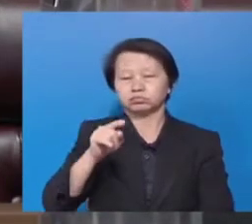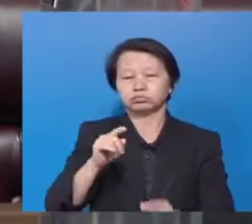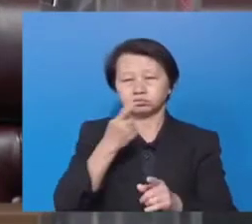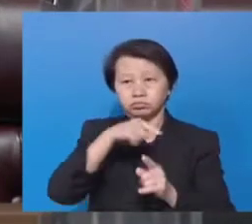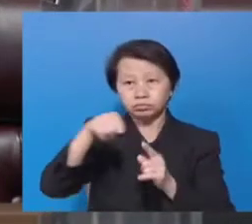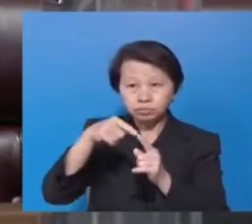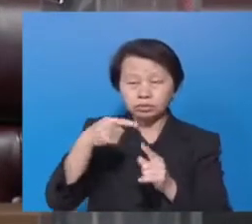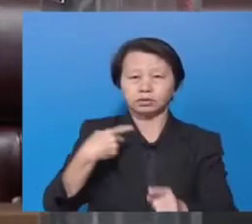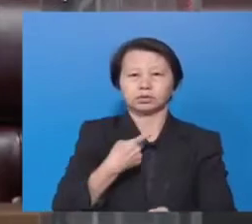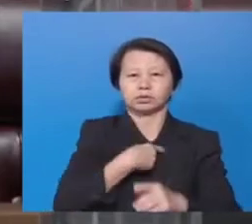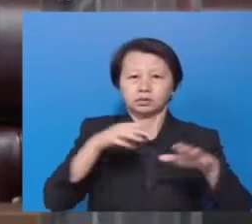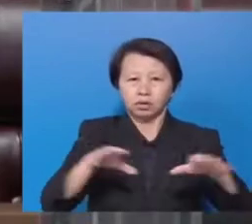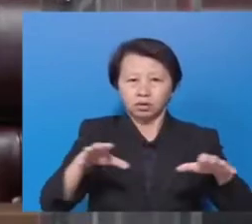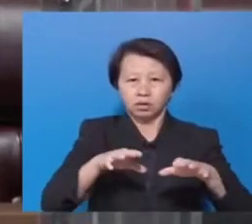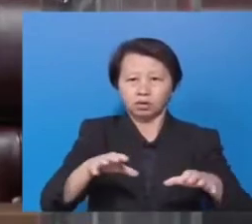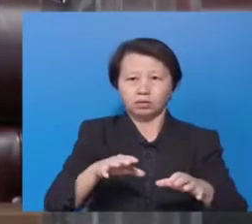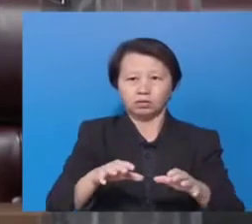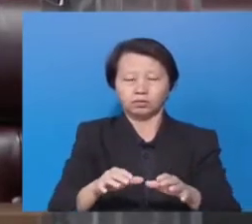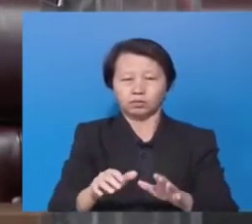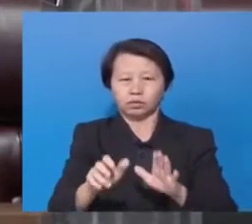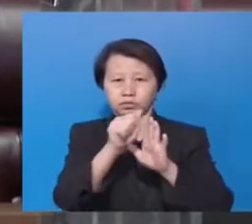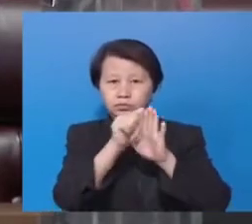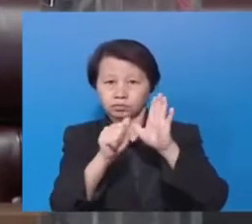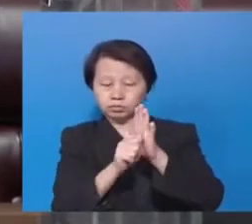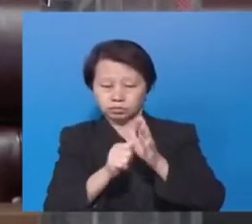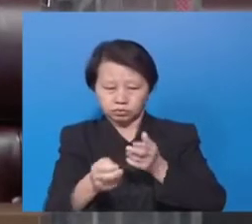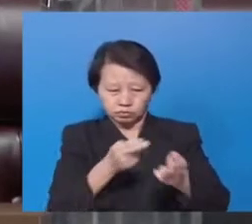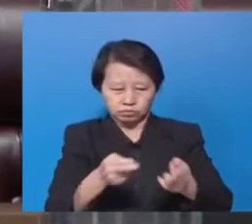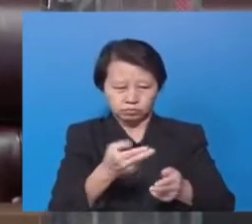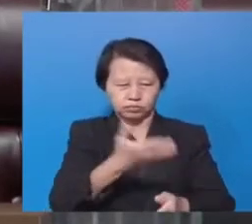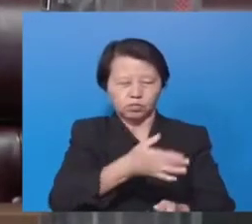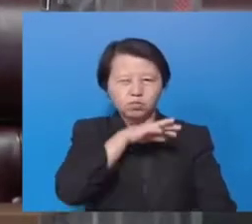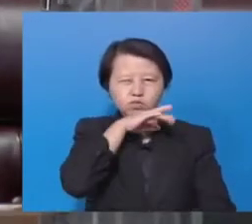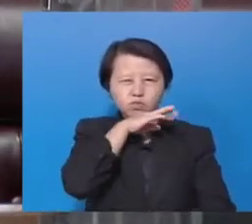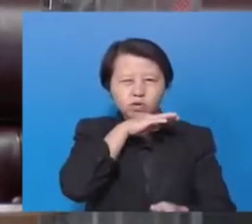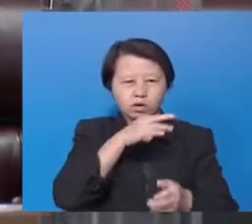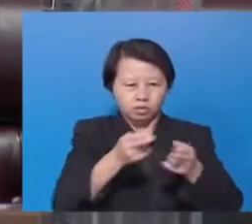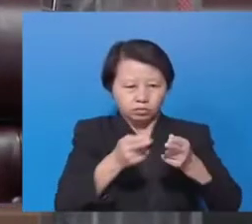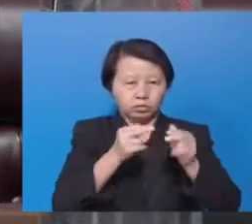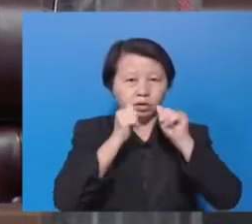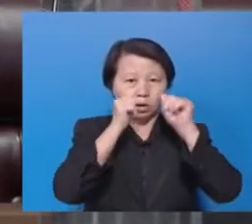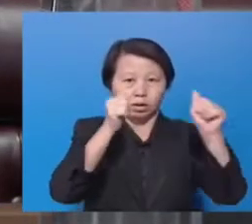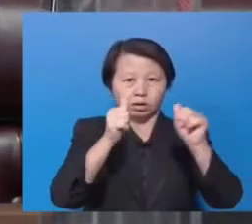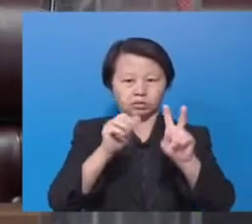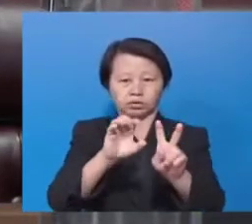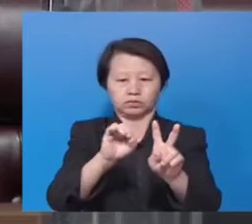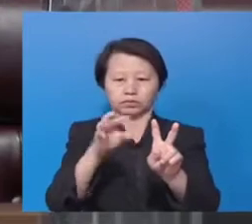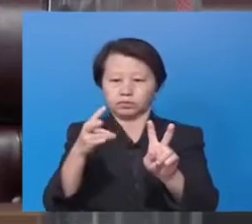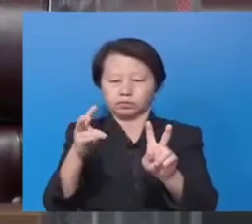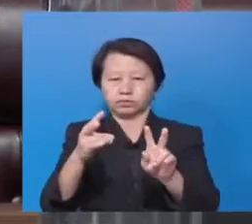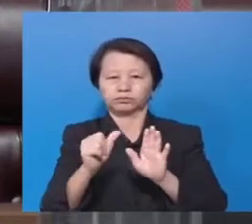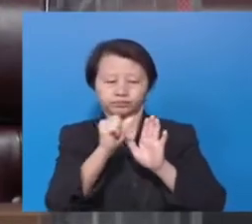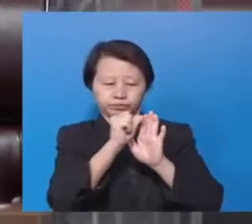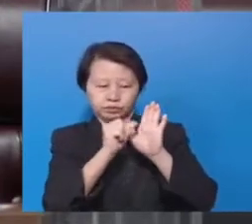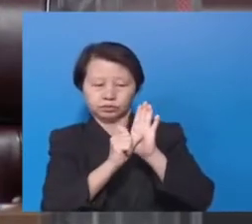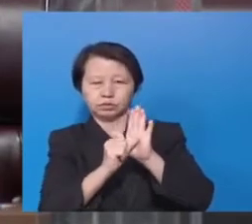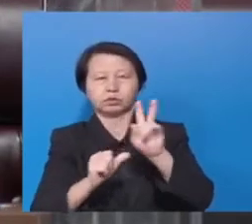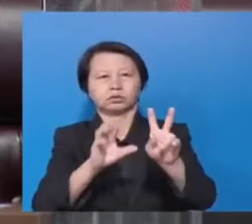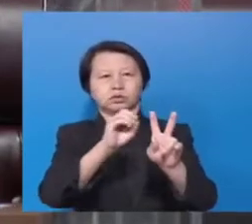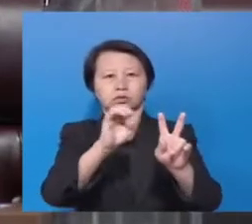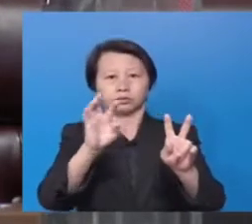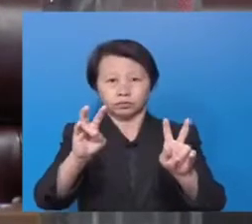ambil kita melaksanakan makos akan akta pengurusan Izin pejal dan pembersihan awam 2017 fakta